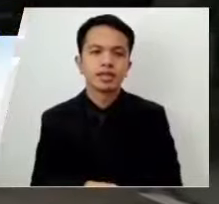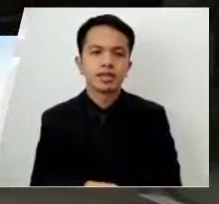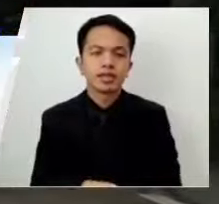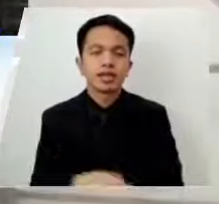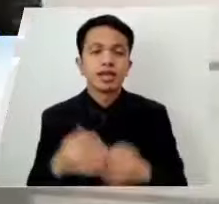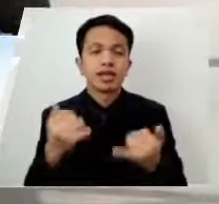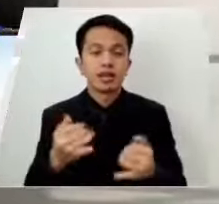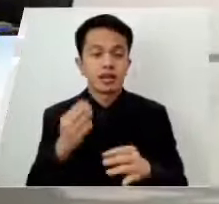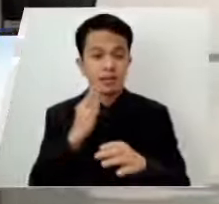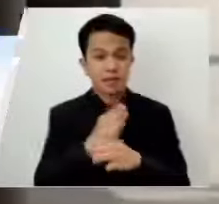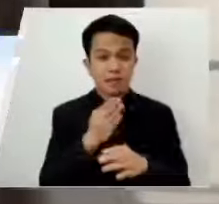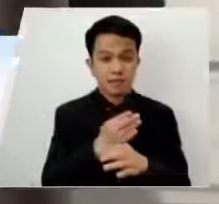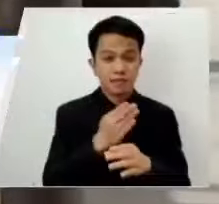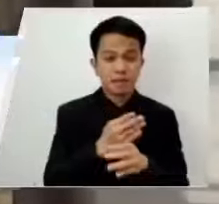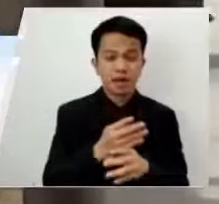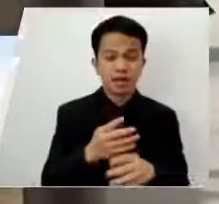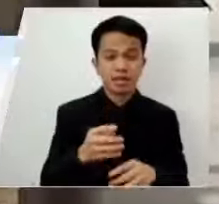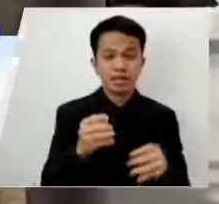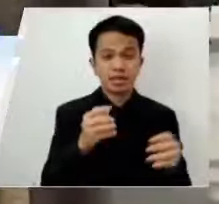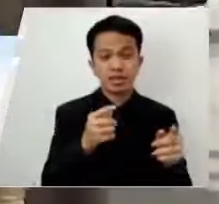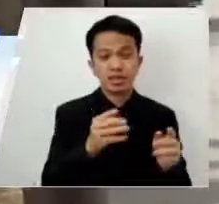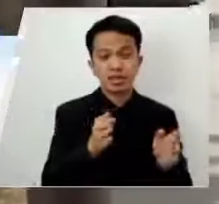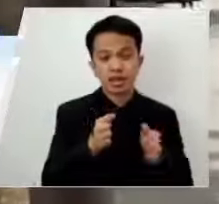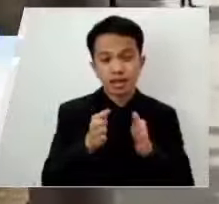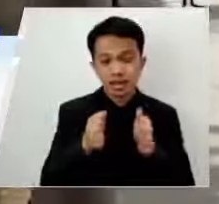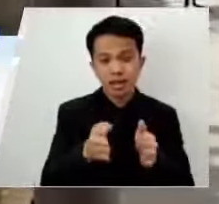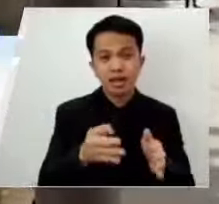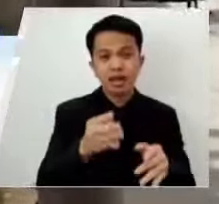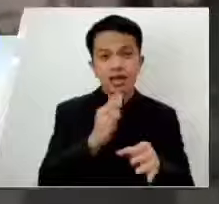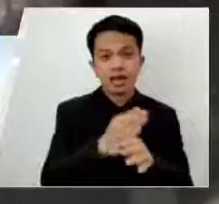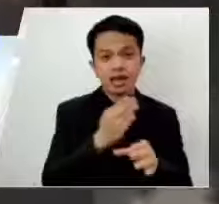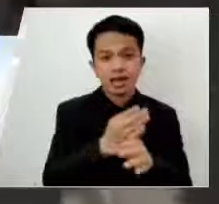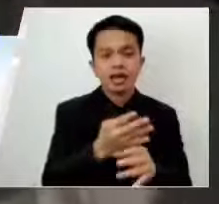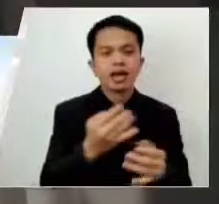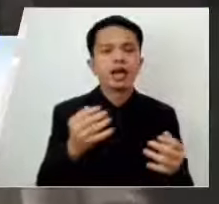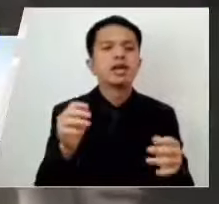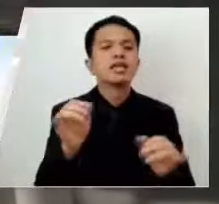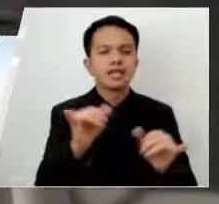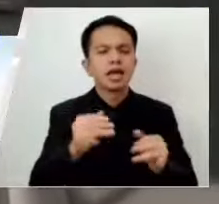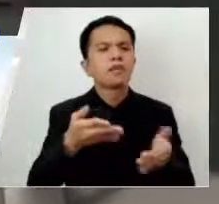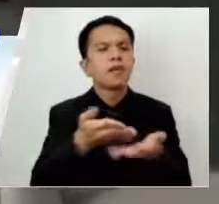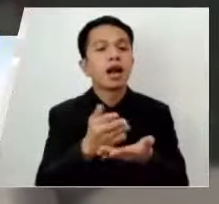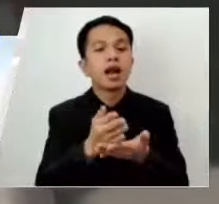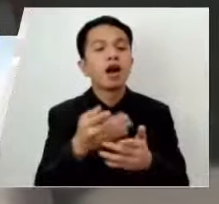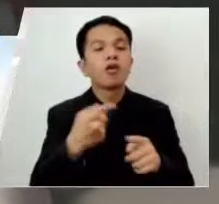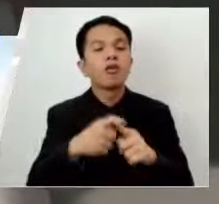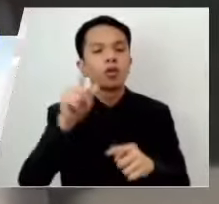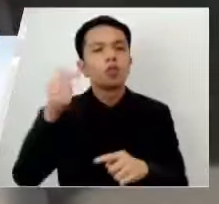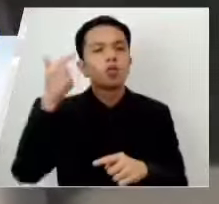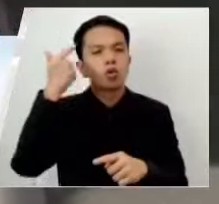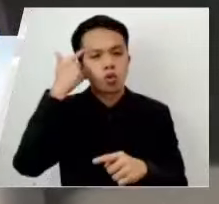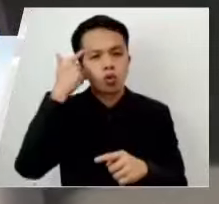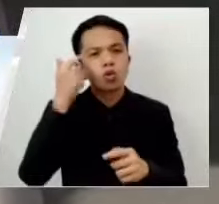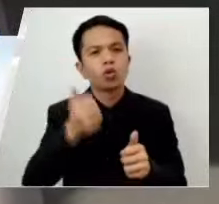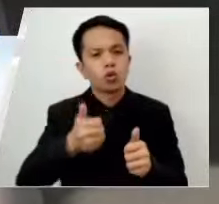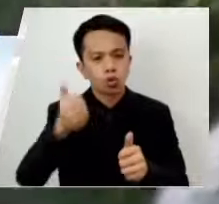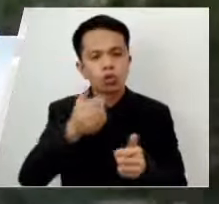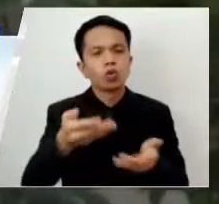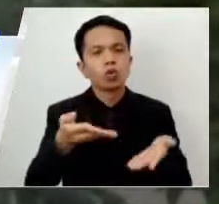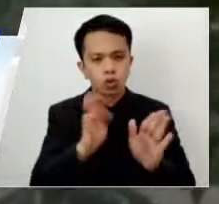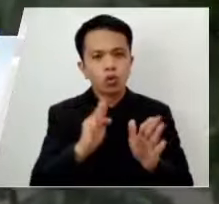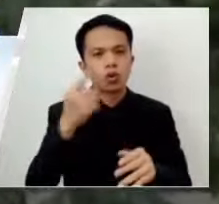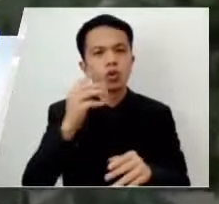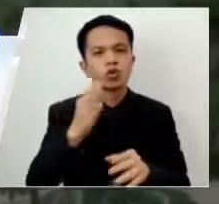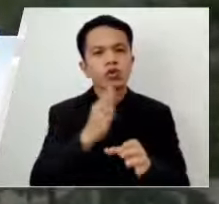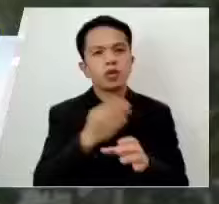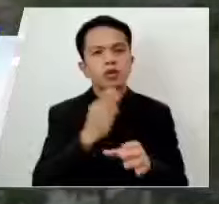na mag-ooperate sa EDSA Carousel, 5 pinakamatataas na opisyal ng gobyerno lang ang pinapayagan dumaan sa busway.